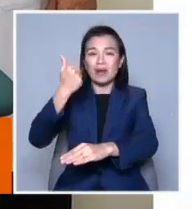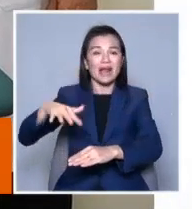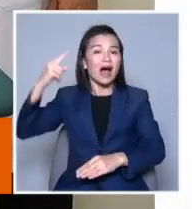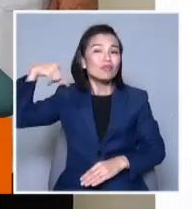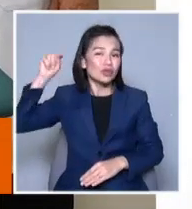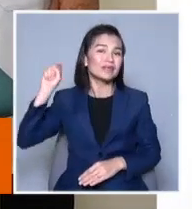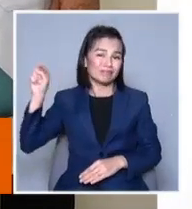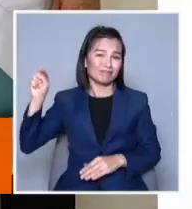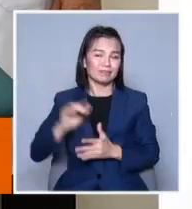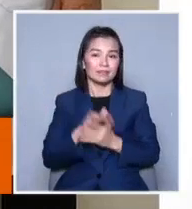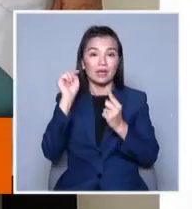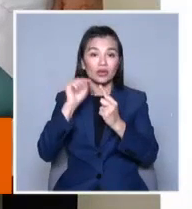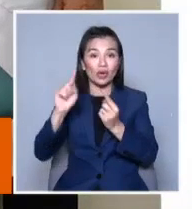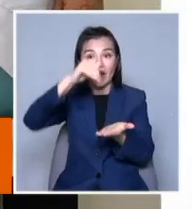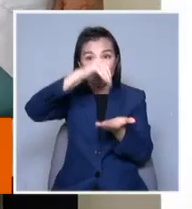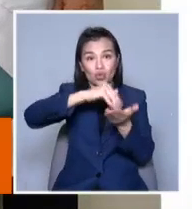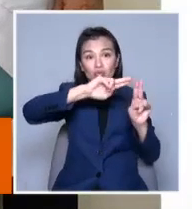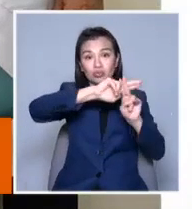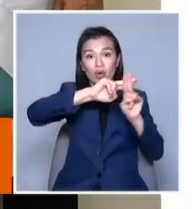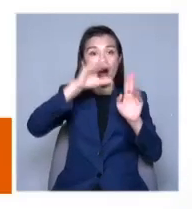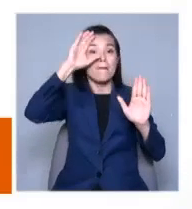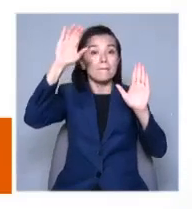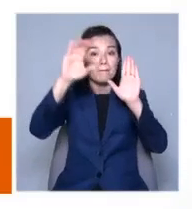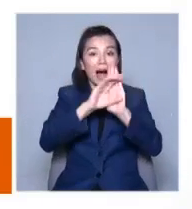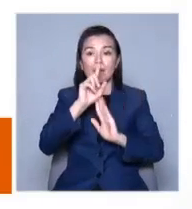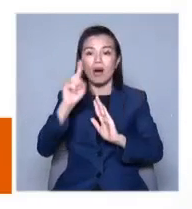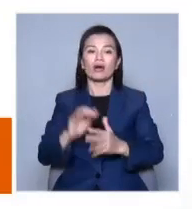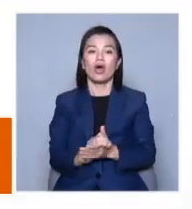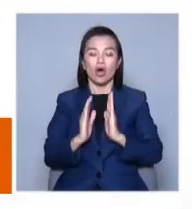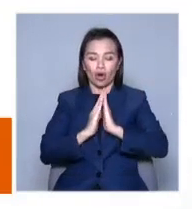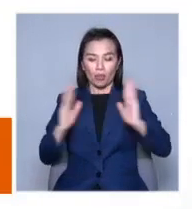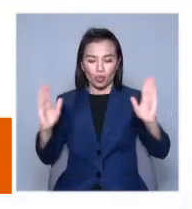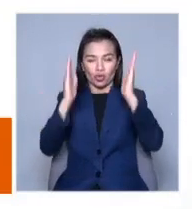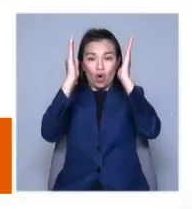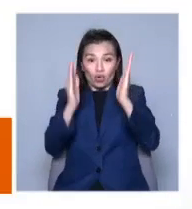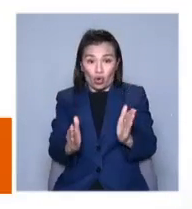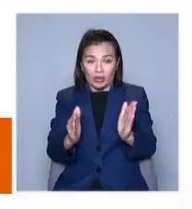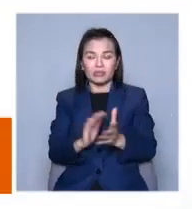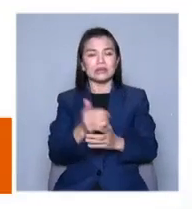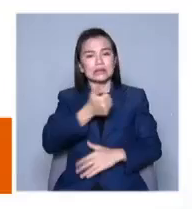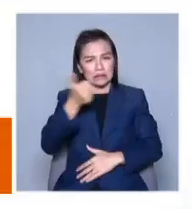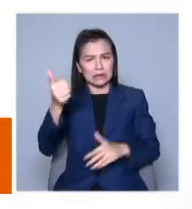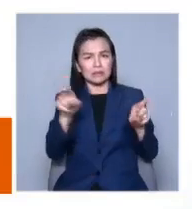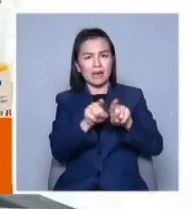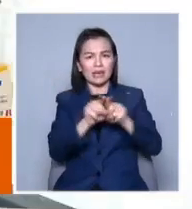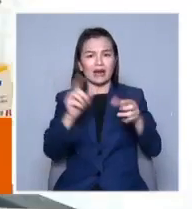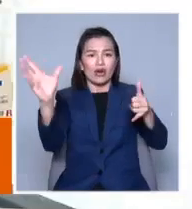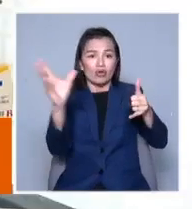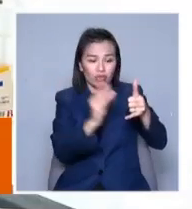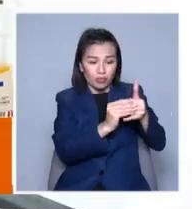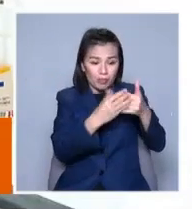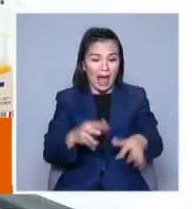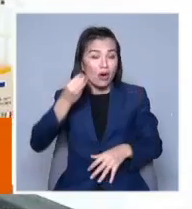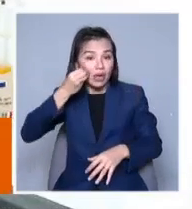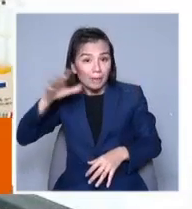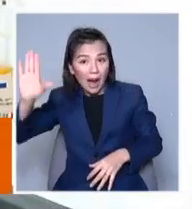เพจของศูนย์บริการโลหิตยังได้โพสต์ภาพขอบคุณผู้ป่วยโคย 19รายอื่นๆค่ะที่หายแล้วแล้ว